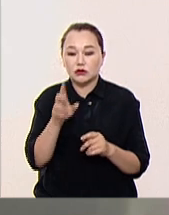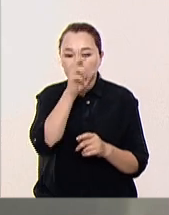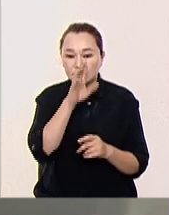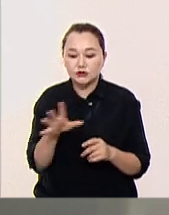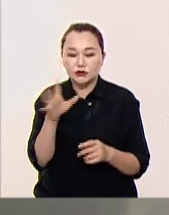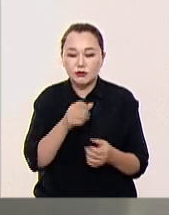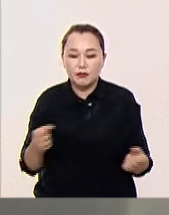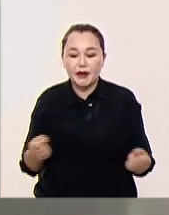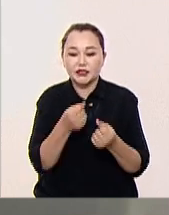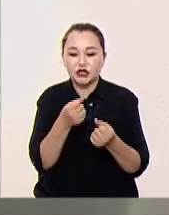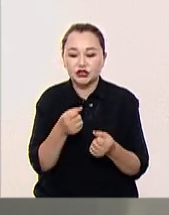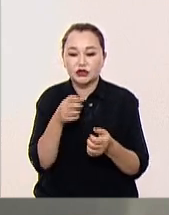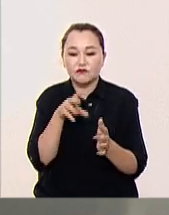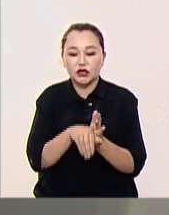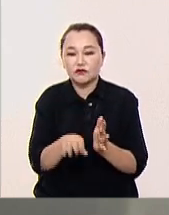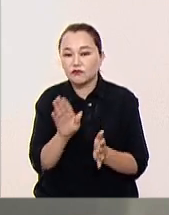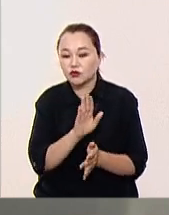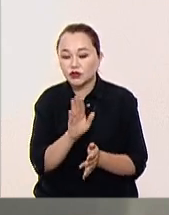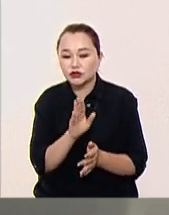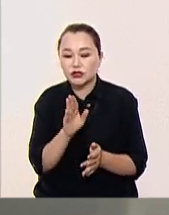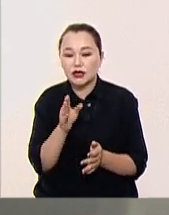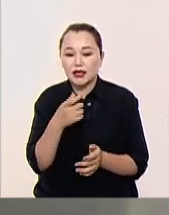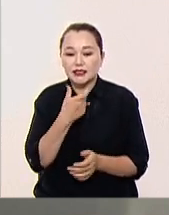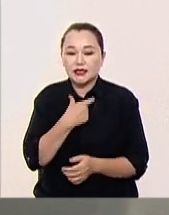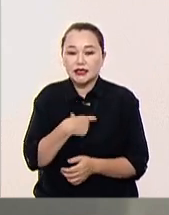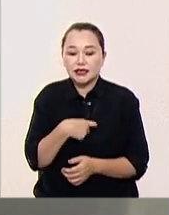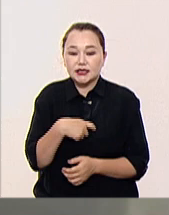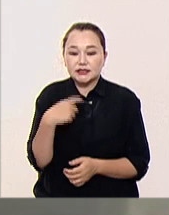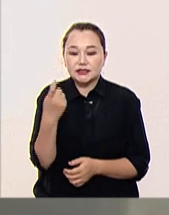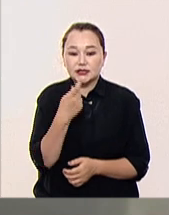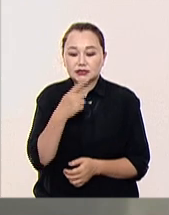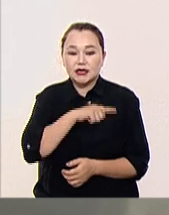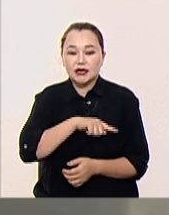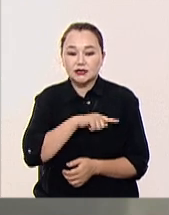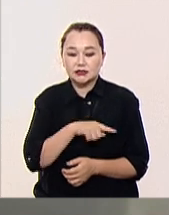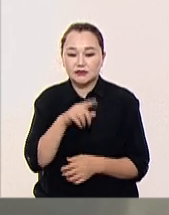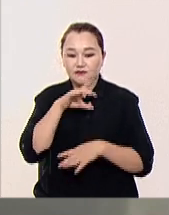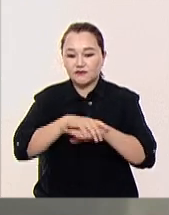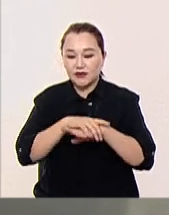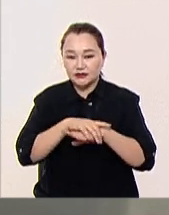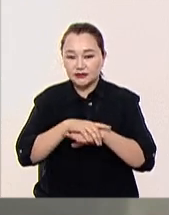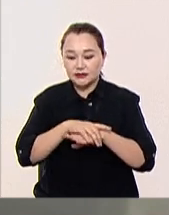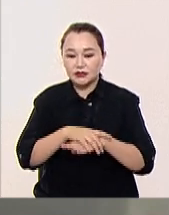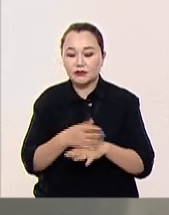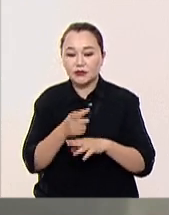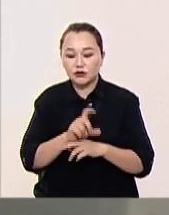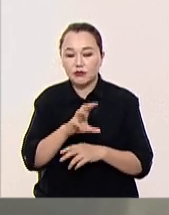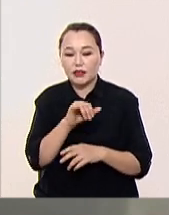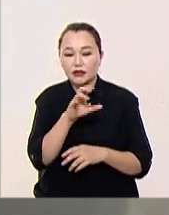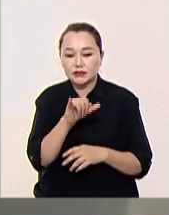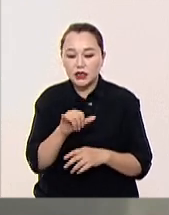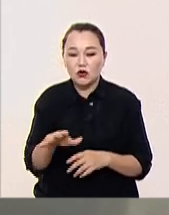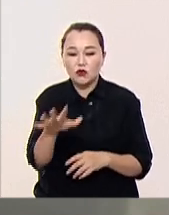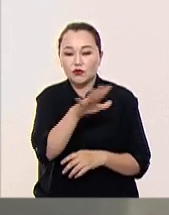мемлекеттік қолдау сипатындағы емес, эгоистік мінездер болып табылады. Онсыз да біздің Маңғыстау өлкесінде